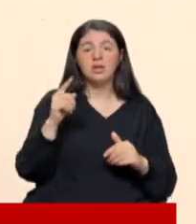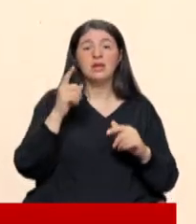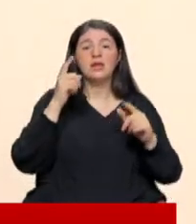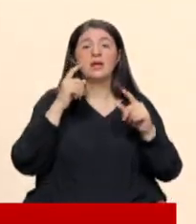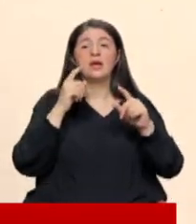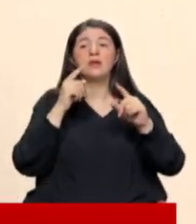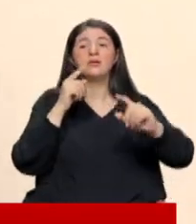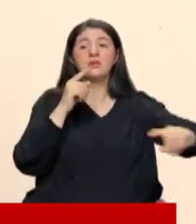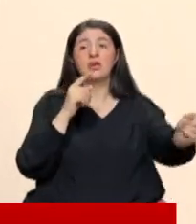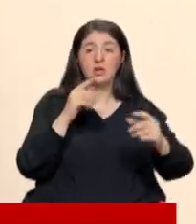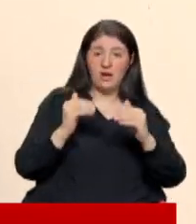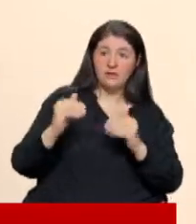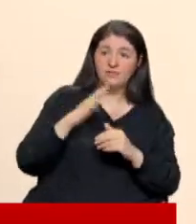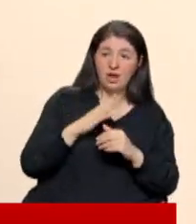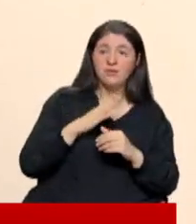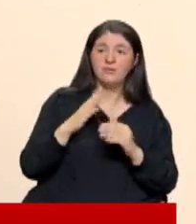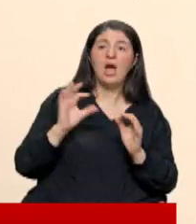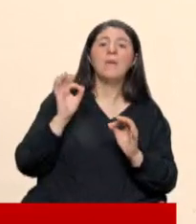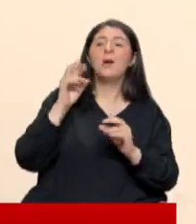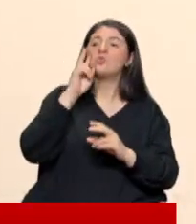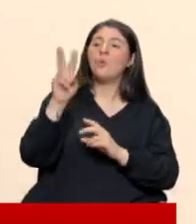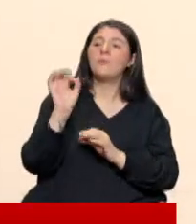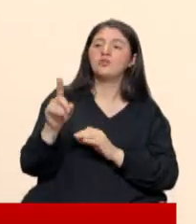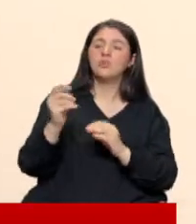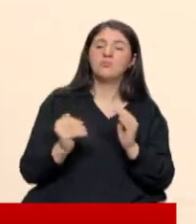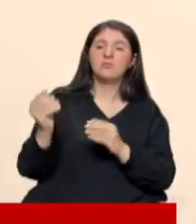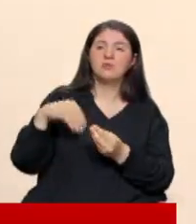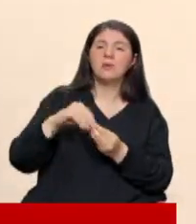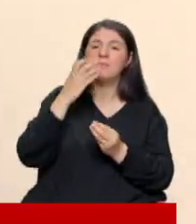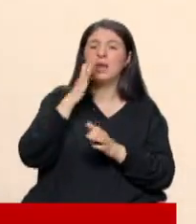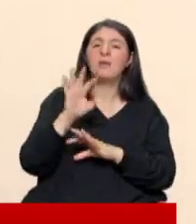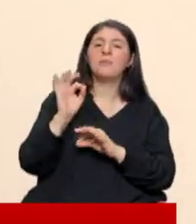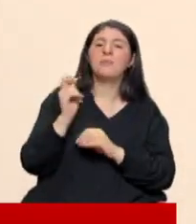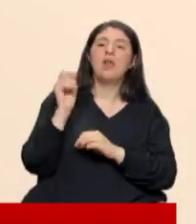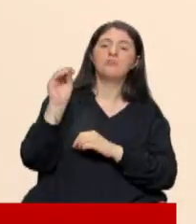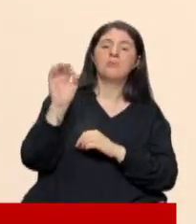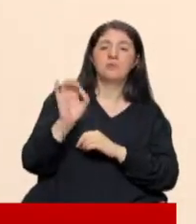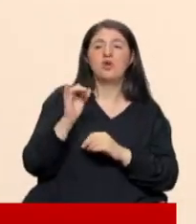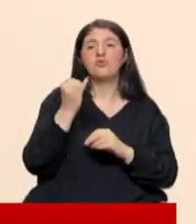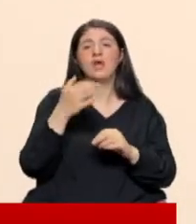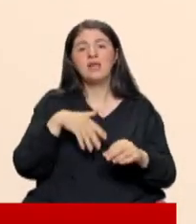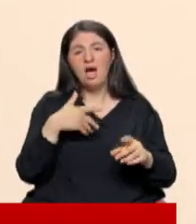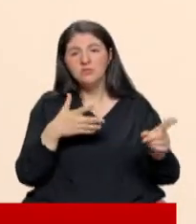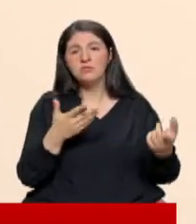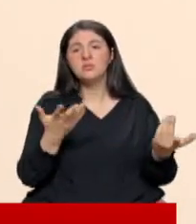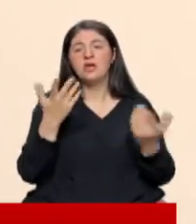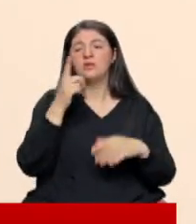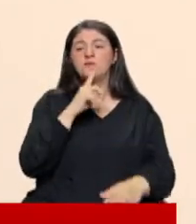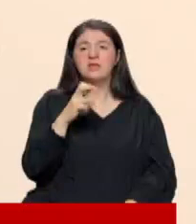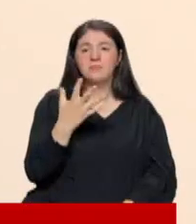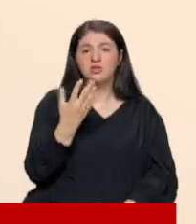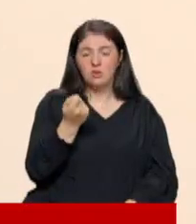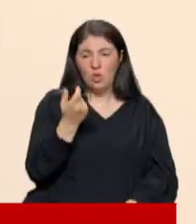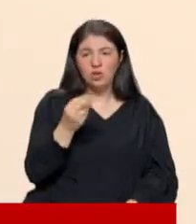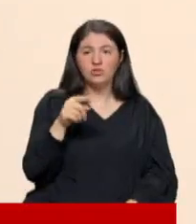dünden bugüne artış var tabii ki hemen yansımış zaten Yani bekletmeden yansıtıyorlar ve eski adında 185